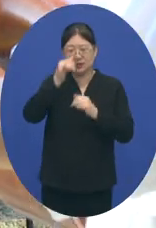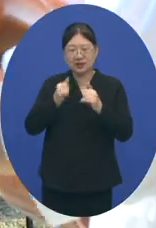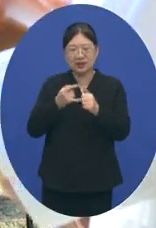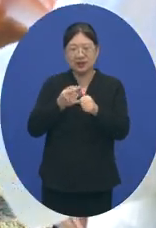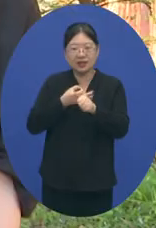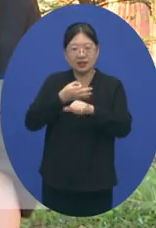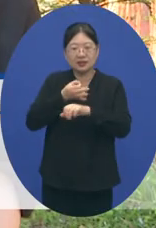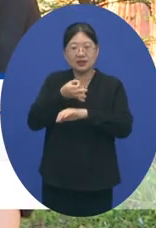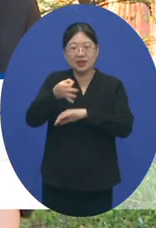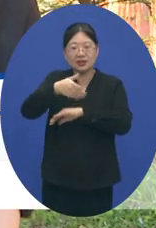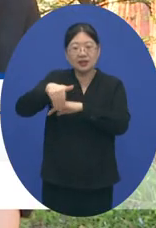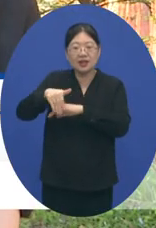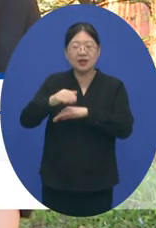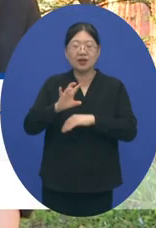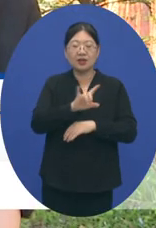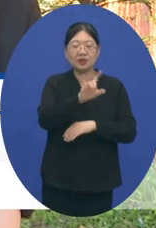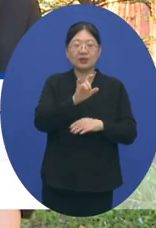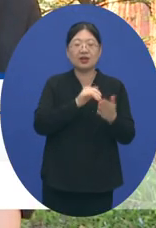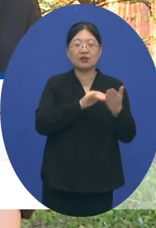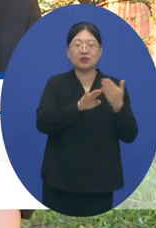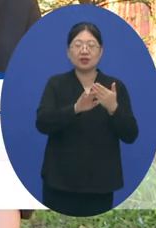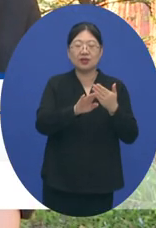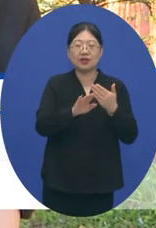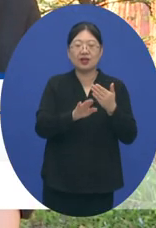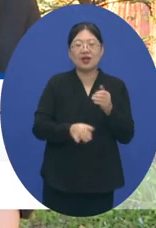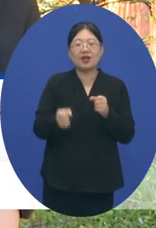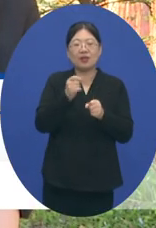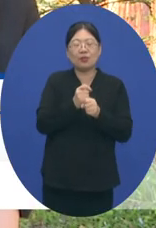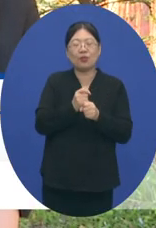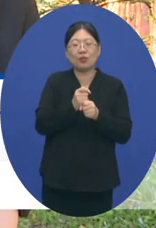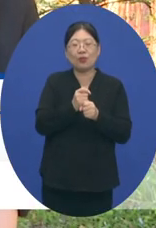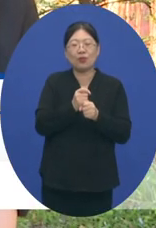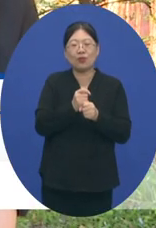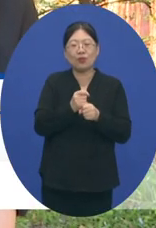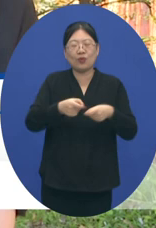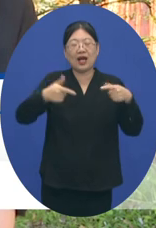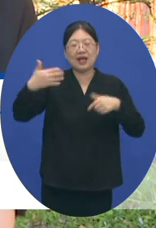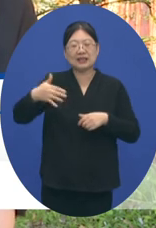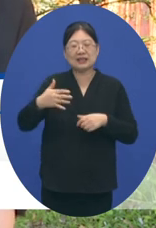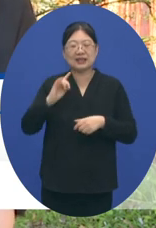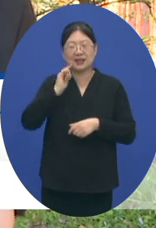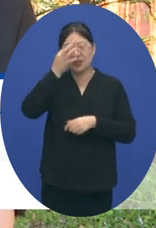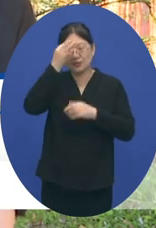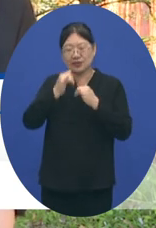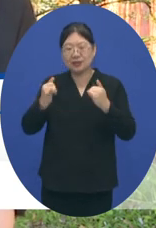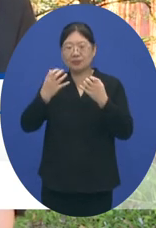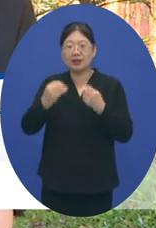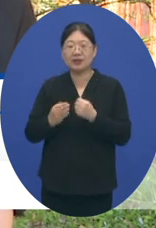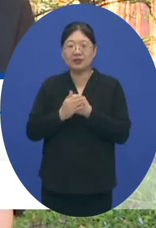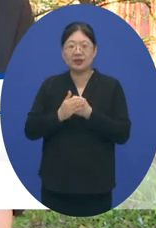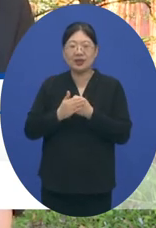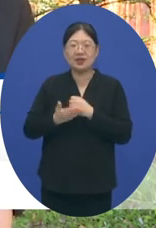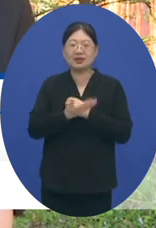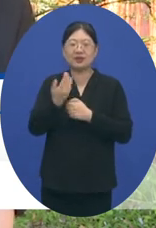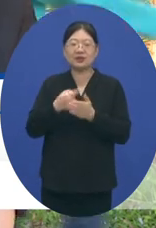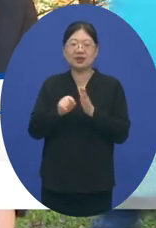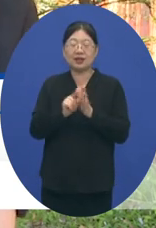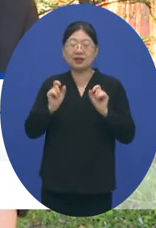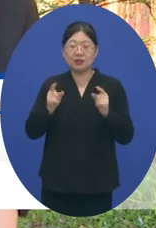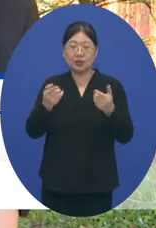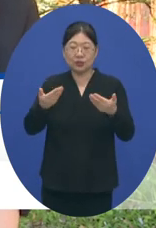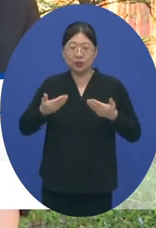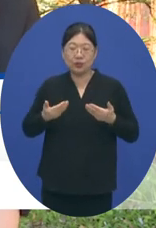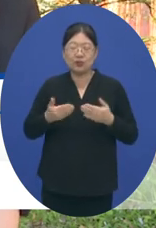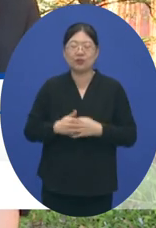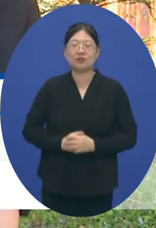지급합니다. 코로나 이후로도 아직까지 회복이 잘 안 된 아티스트 분들도 많거든요. 그분들을 위해서 이렇게 기회를